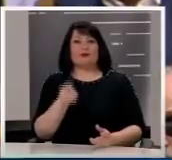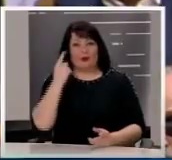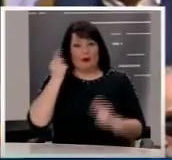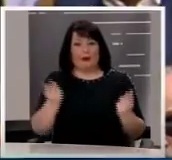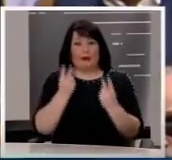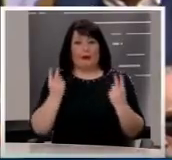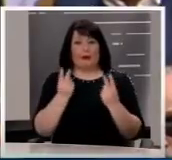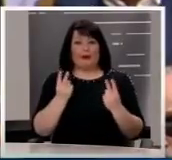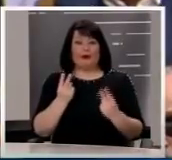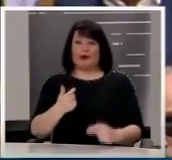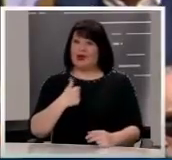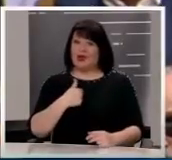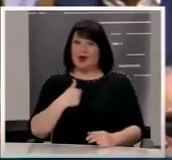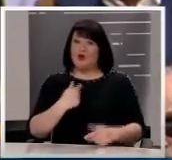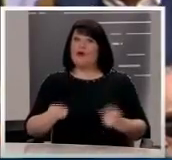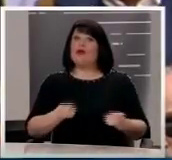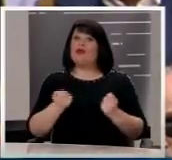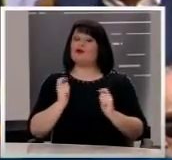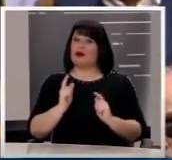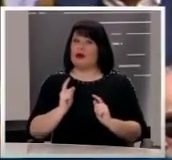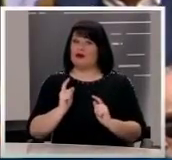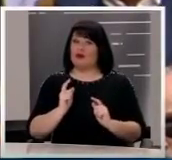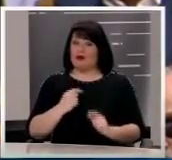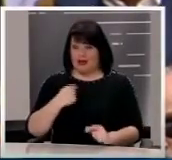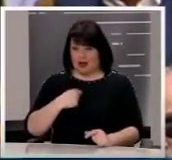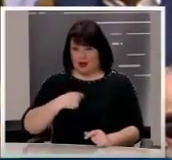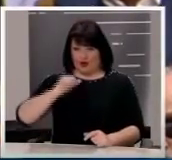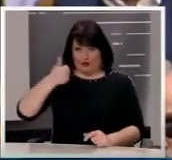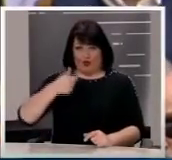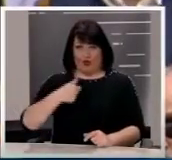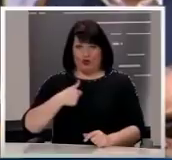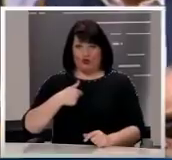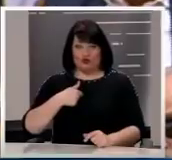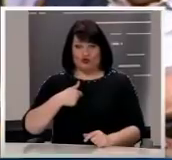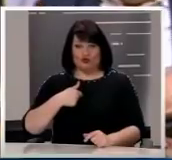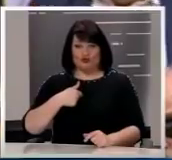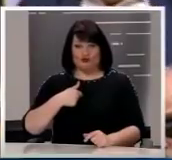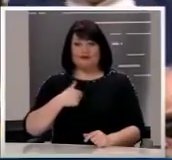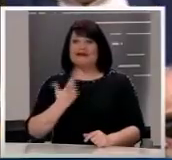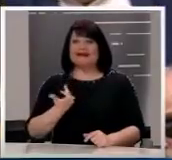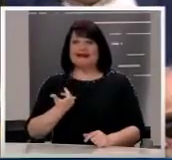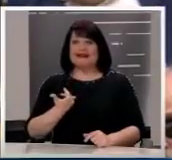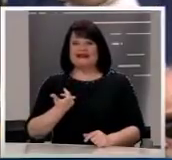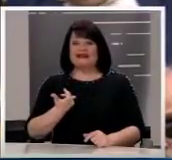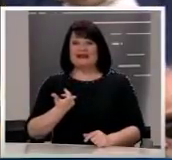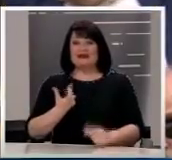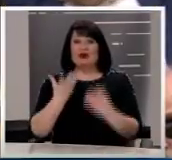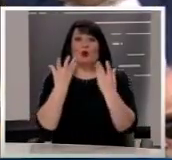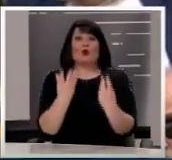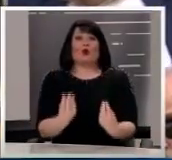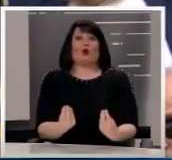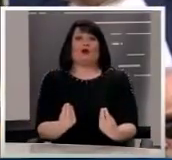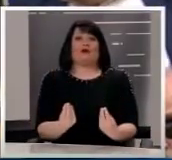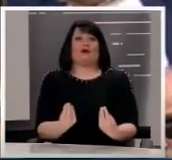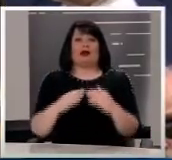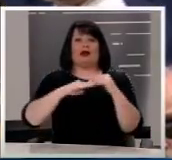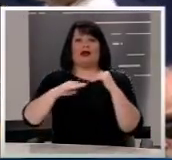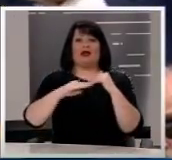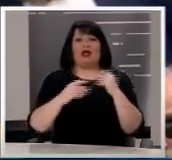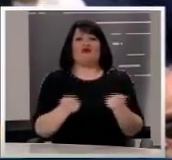δεν έχω καμία διάθεση και δεν θα το πράξω εγώ πρώτος να αναδείξω ένα σύνηθες, κατά την άποψή μου,